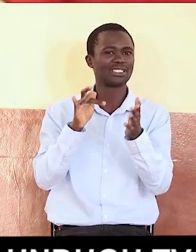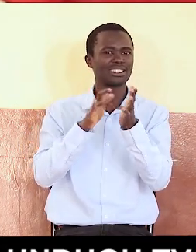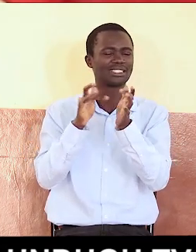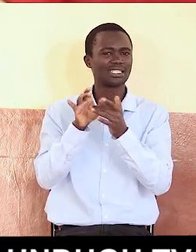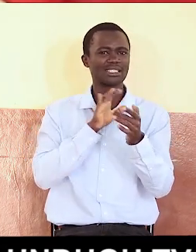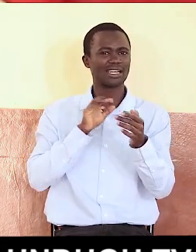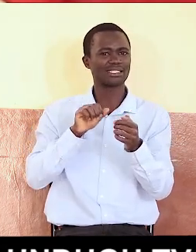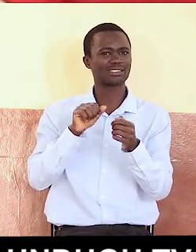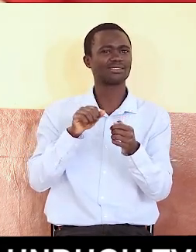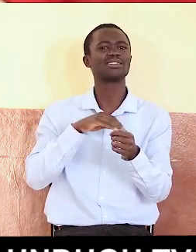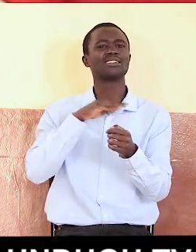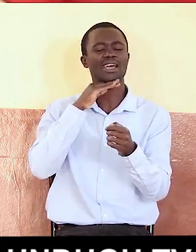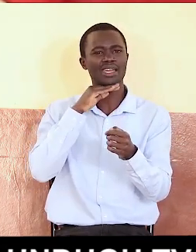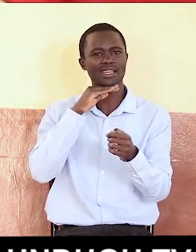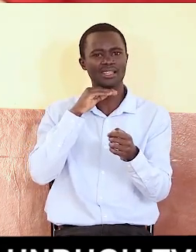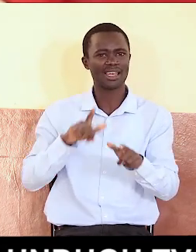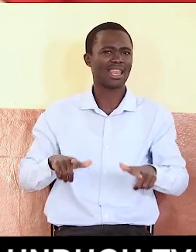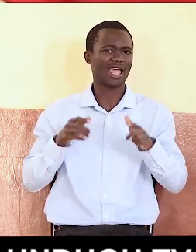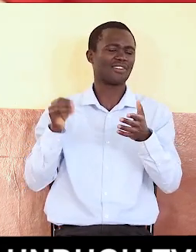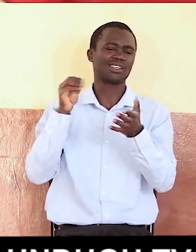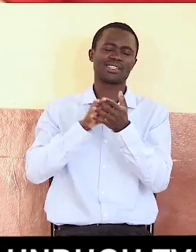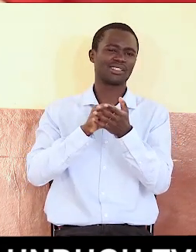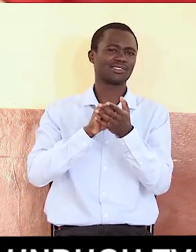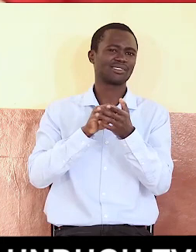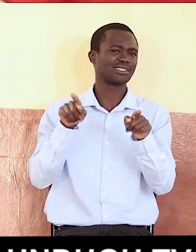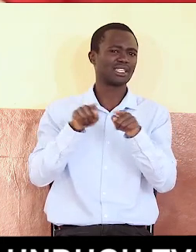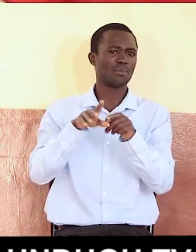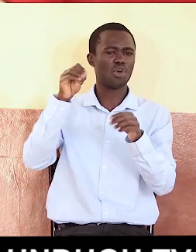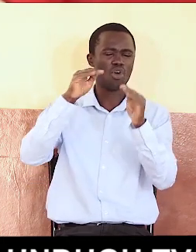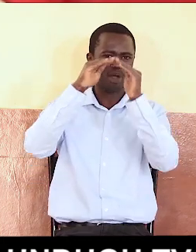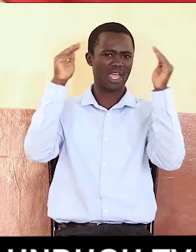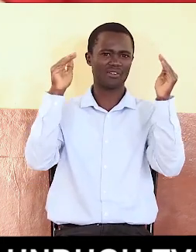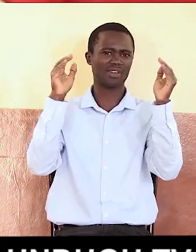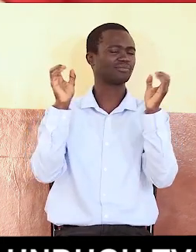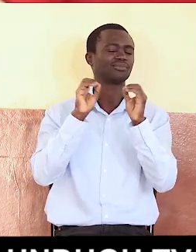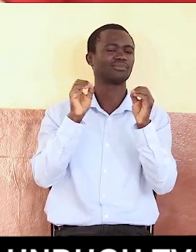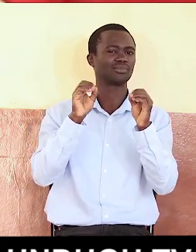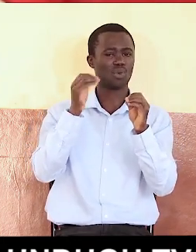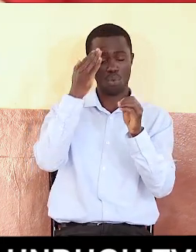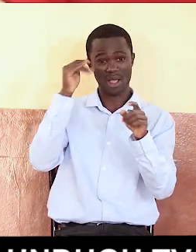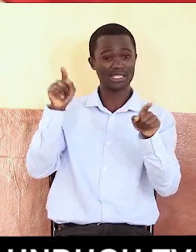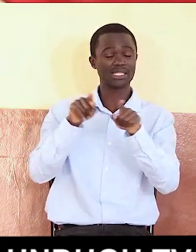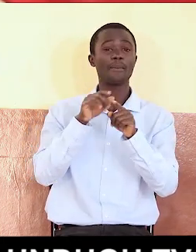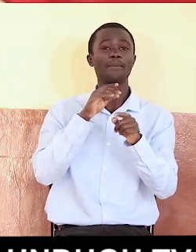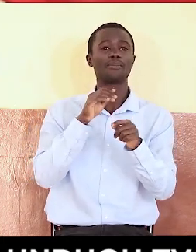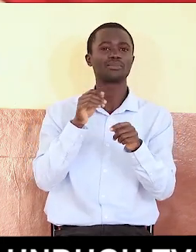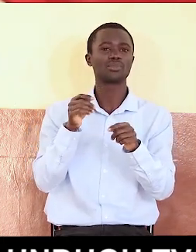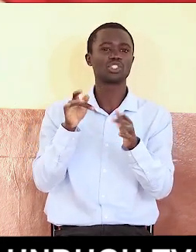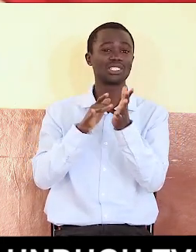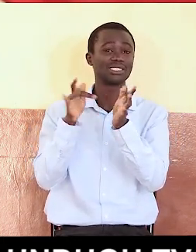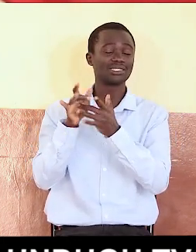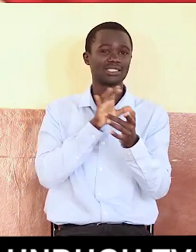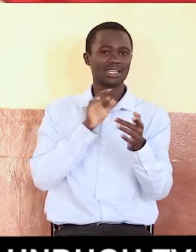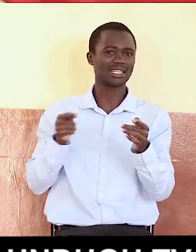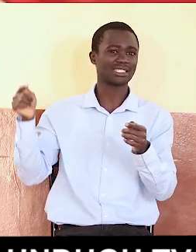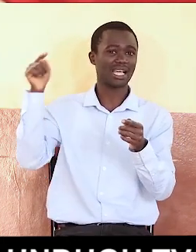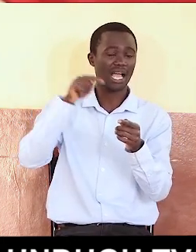ya kwamba amepaa mbinguni. Na ndiposa Yesu akajitokeza kwa Paulo ili